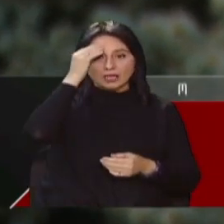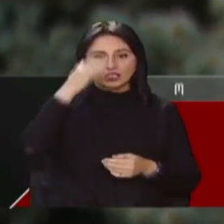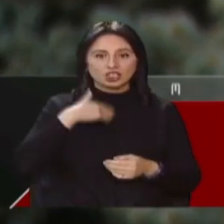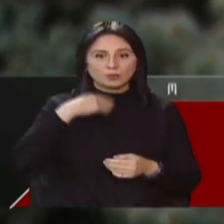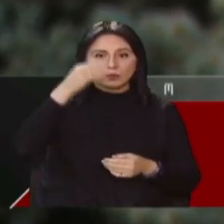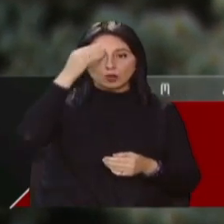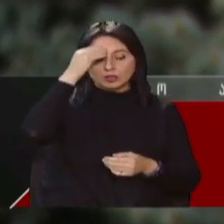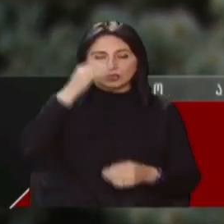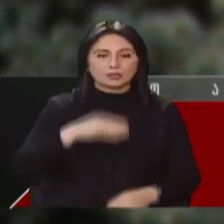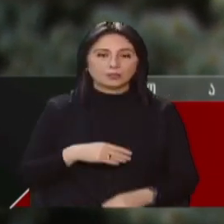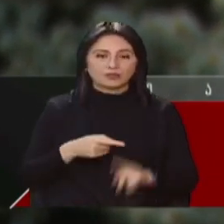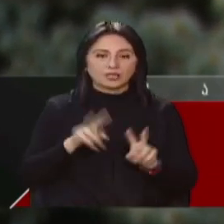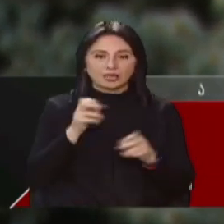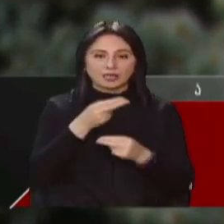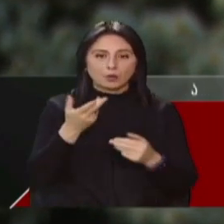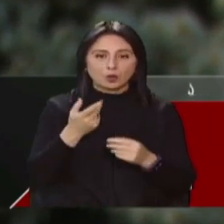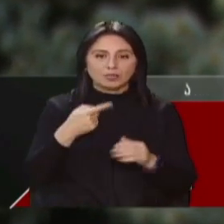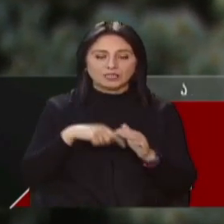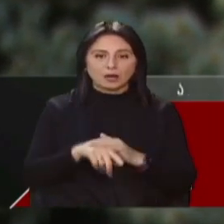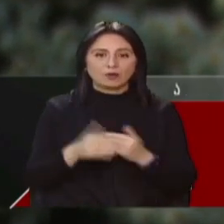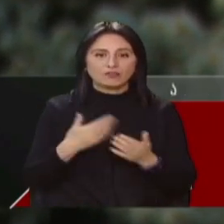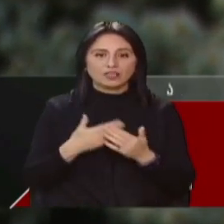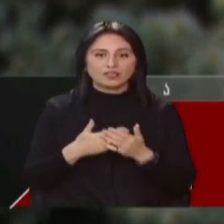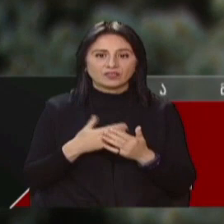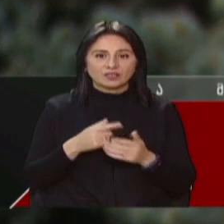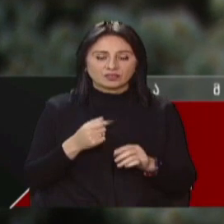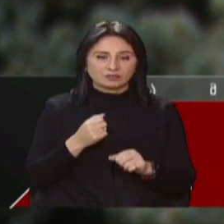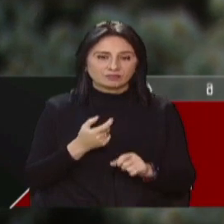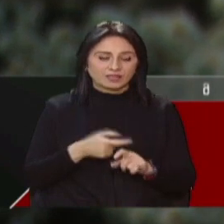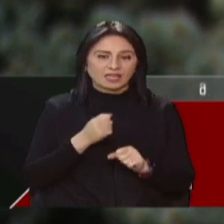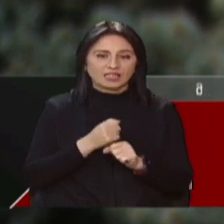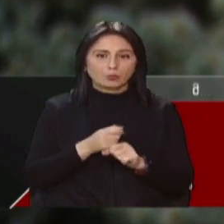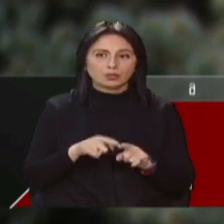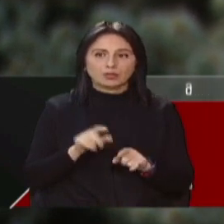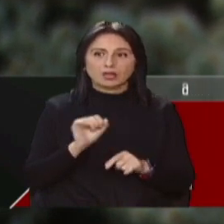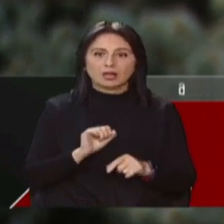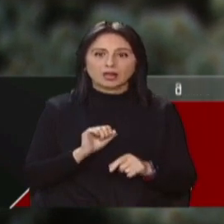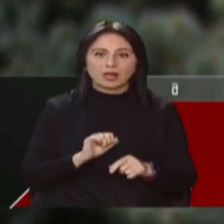ჩემი მოსაზრებით, ის თემა, რომლის გამოც თქვათ, ფეხდებოდეს თქვათ